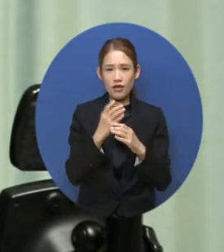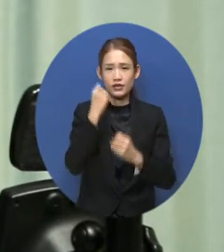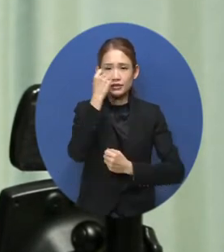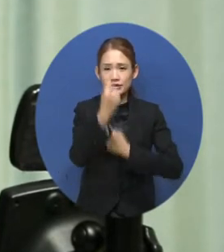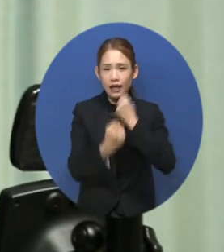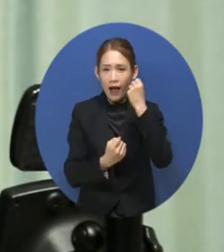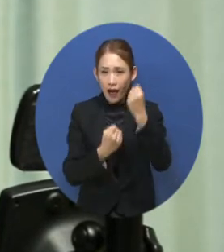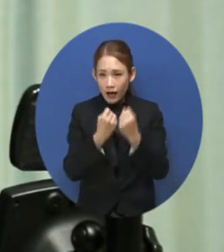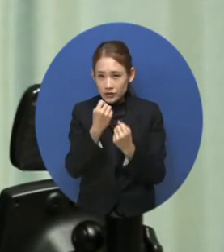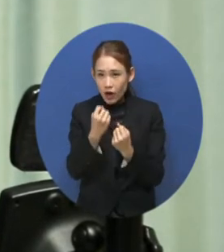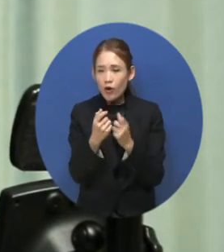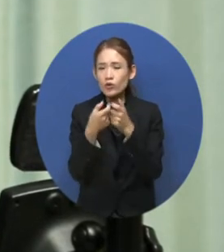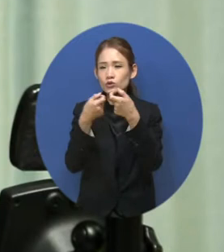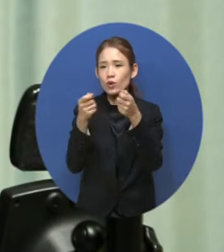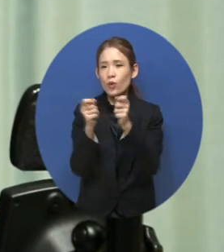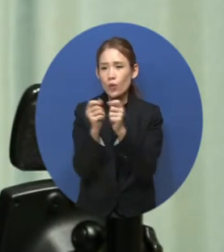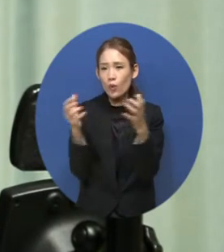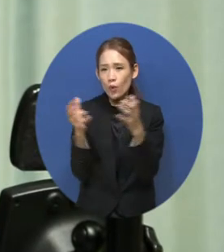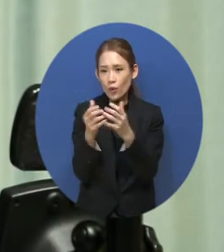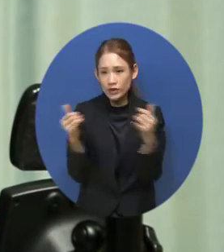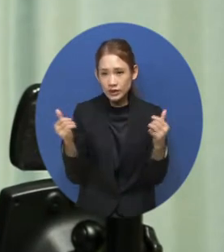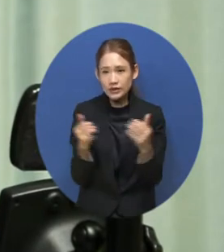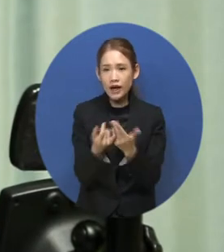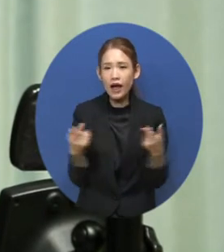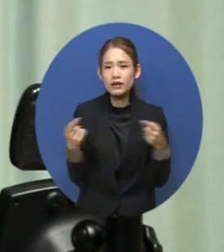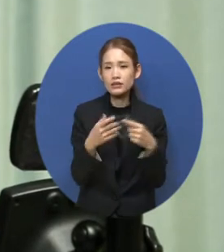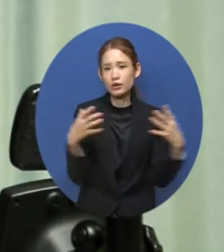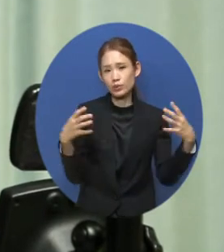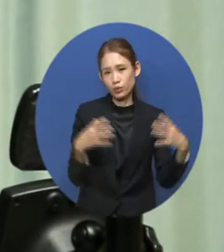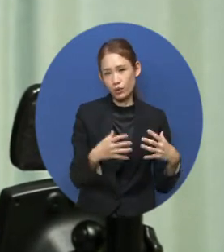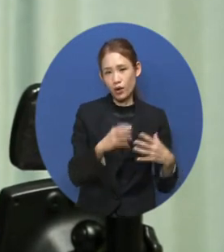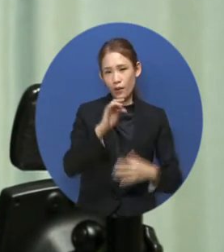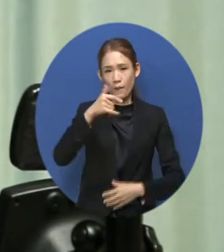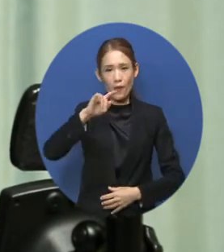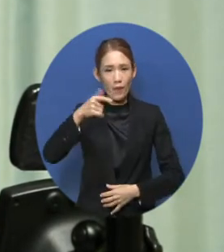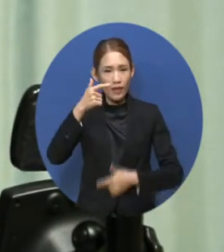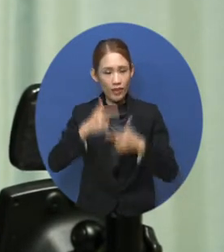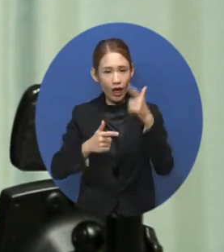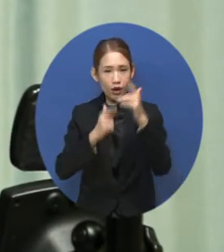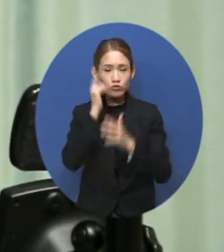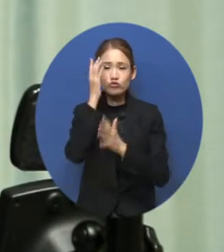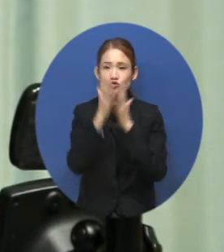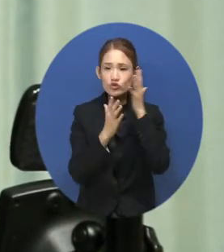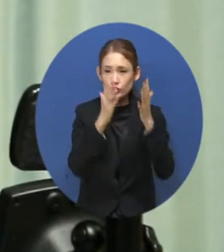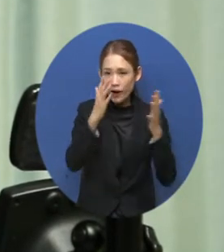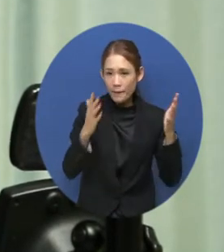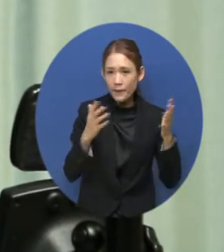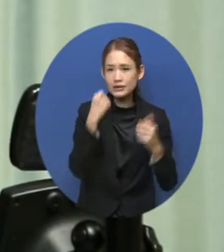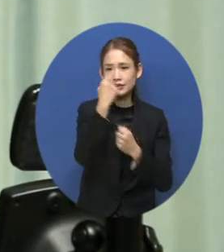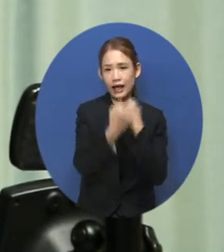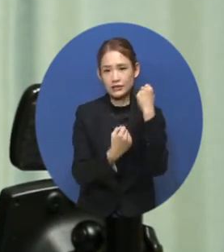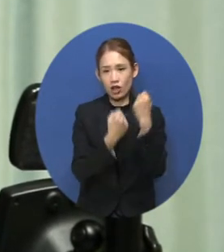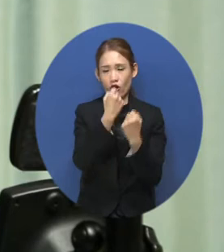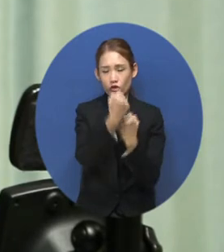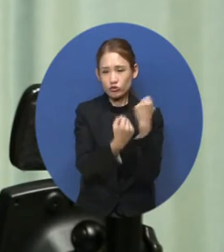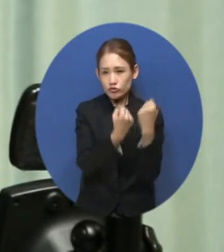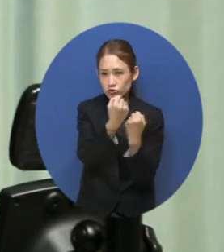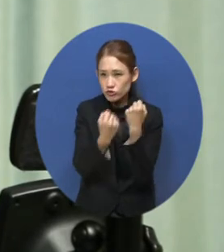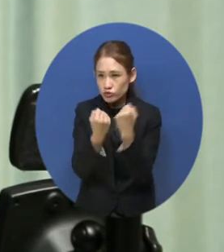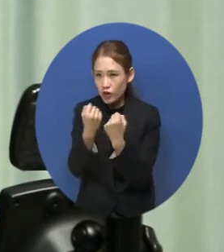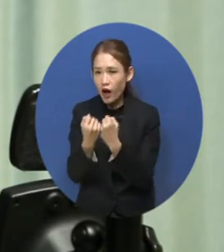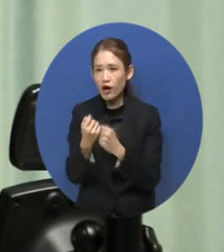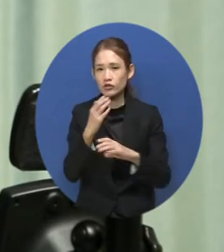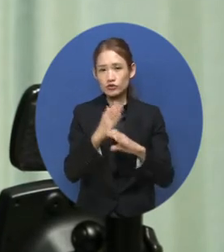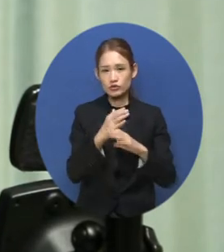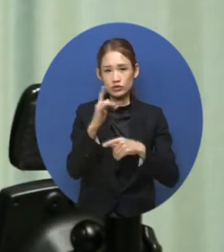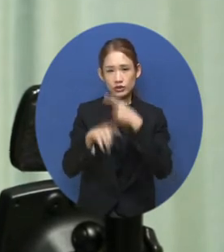자전거 동호인들이 한 데 모여가지고 편백나무 숲에서 이렇게 자전거 라이딩을 하던 그런 행사가 있었어요. 이제 대회라고